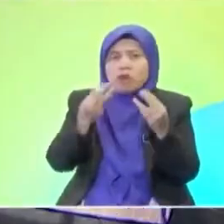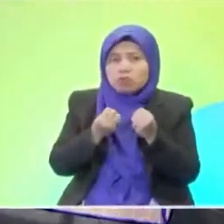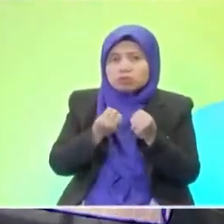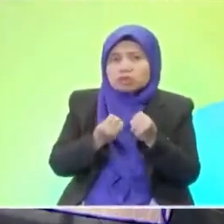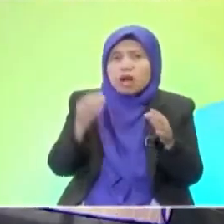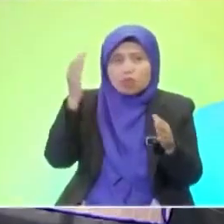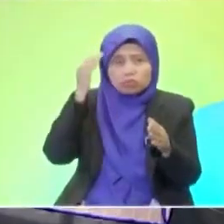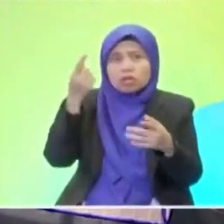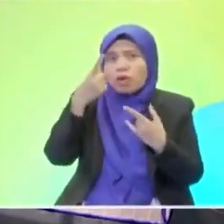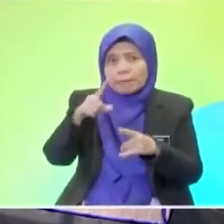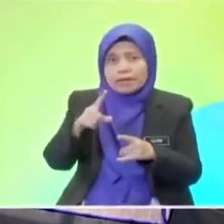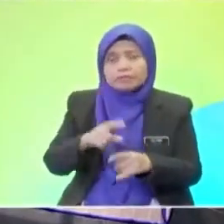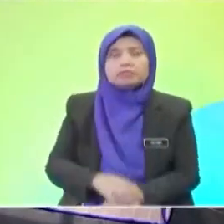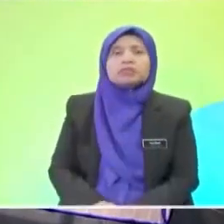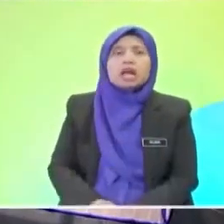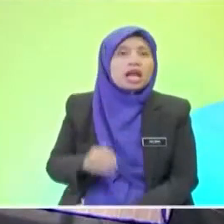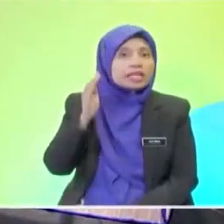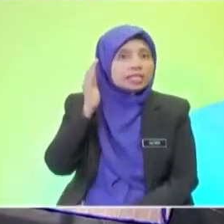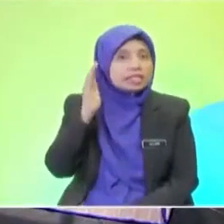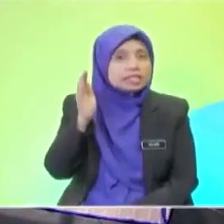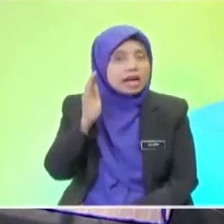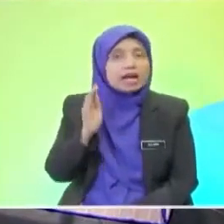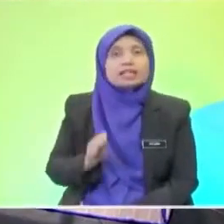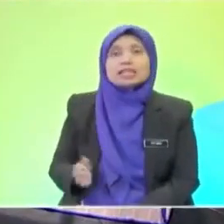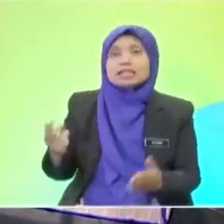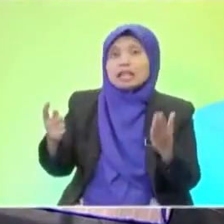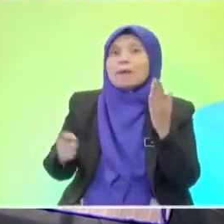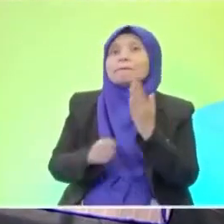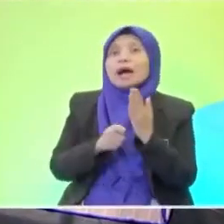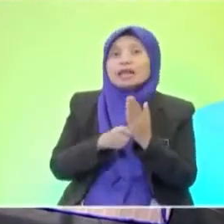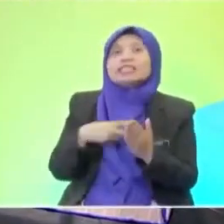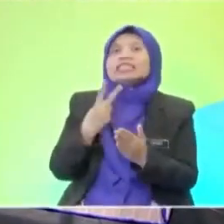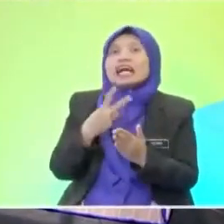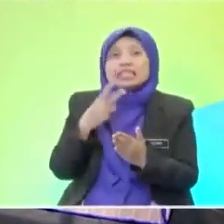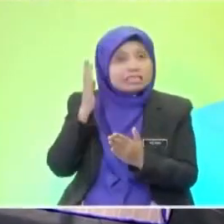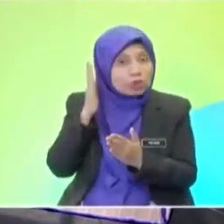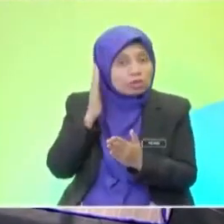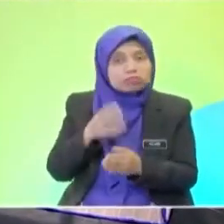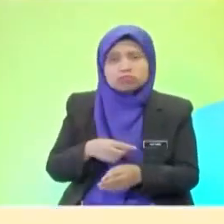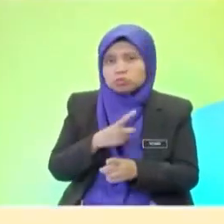kita dengarkan audio laut biru yang seterusnya betul-betul